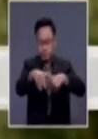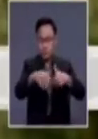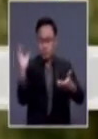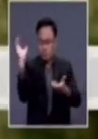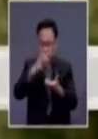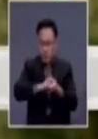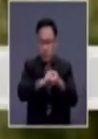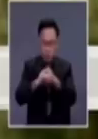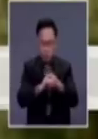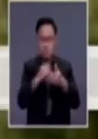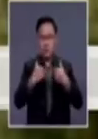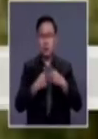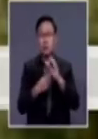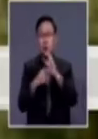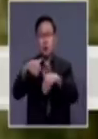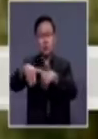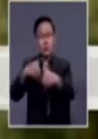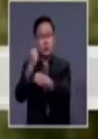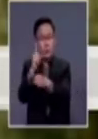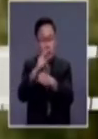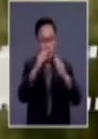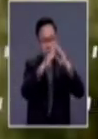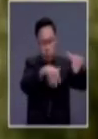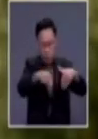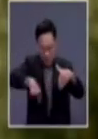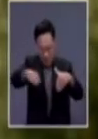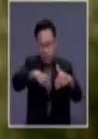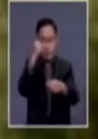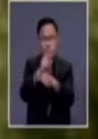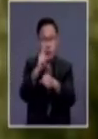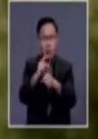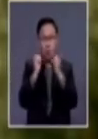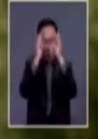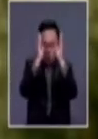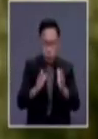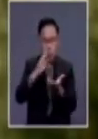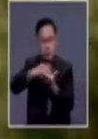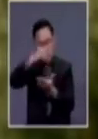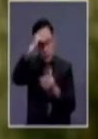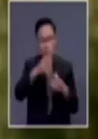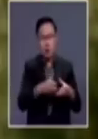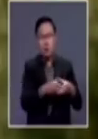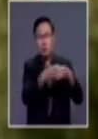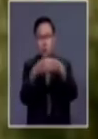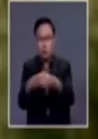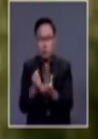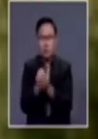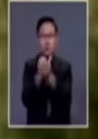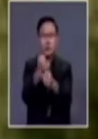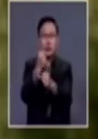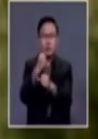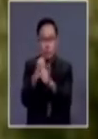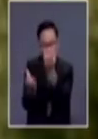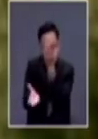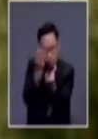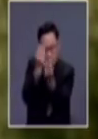นมีการทำอะไรในหมู่บ้านเนี้ยทางอาจารย์ครูเนี้ยจะพานักเรียนเข้าไปร่วมเพื่อเป็นสืบทอด